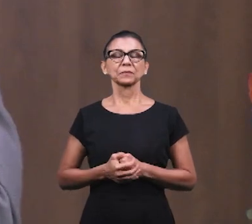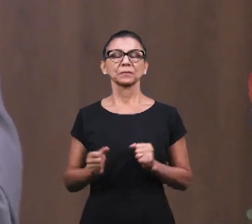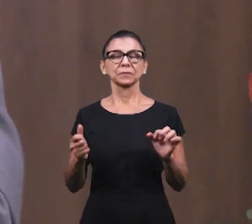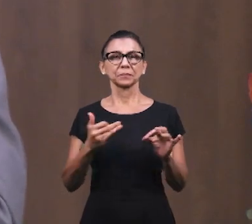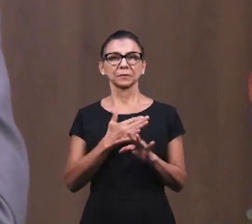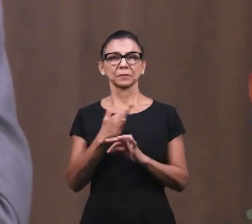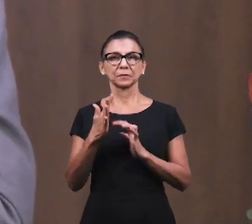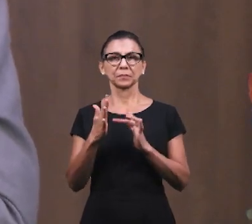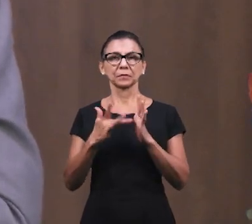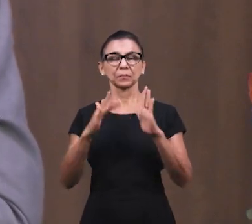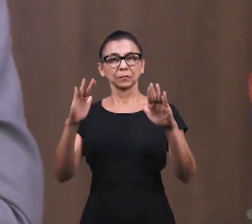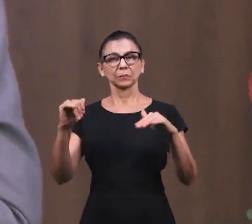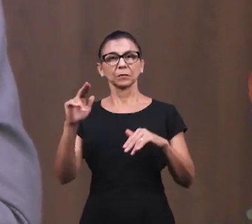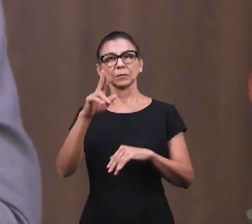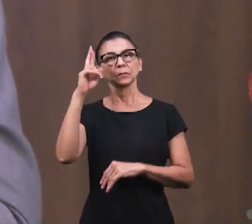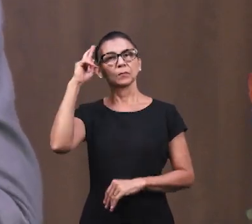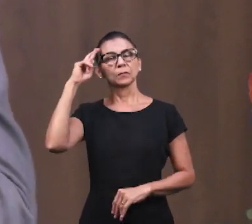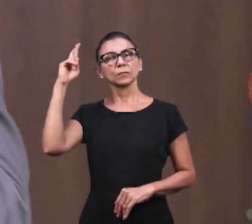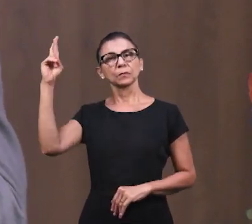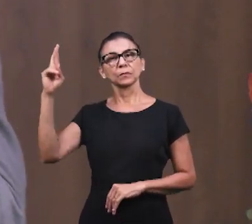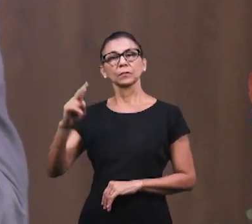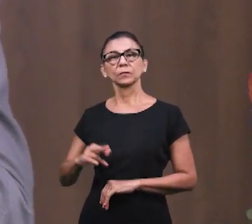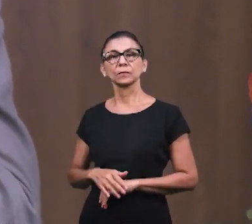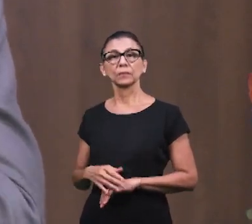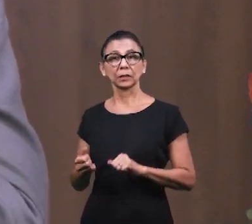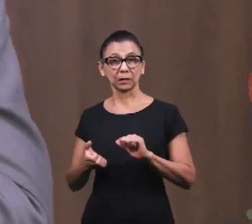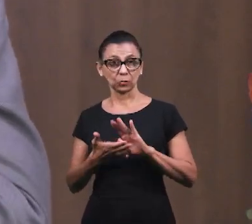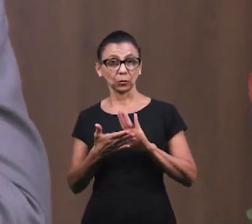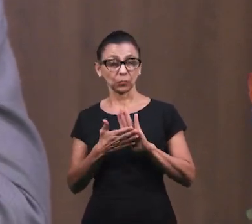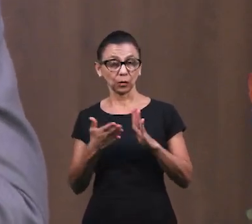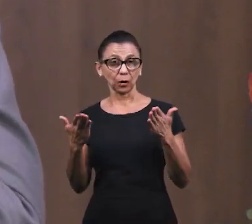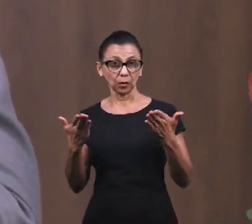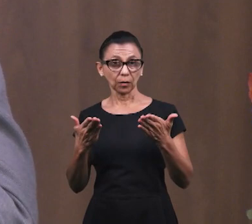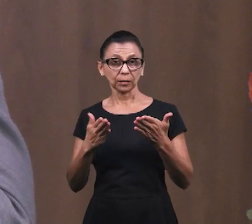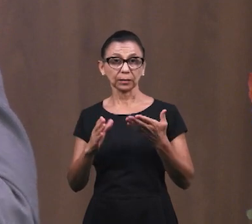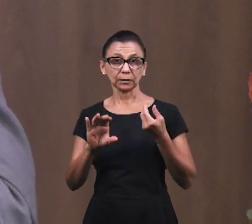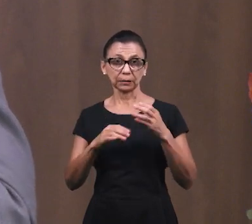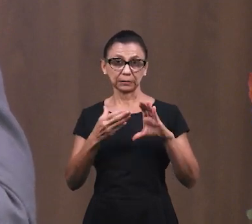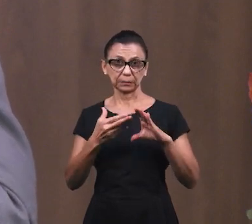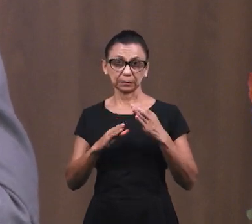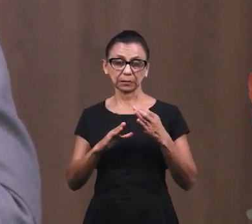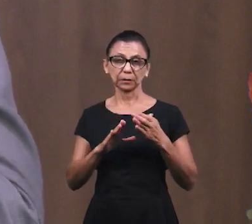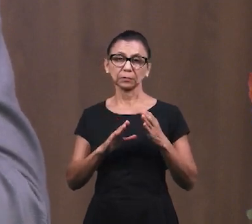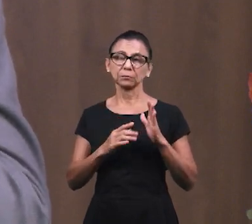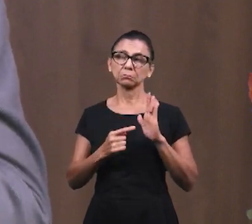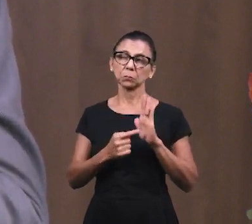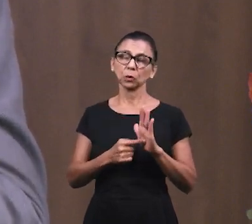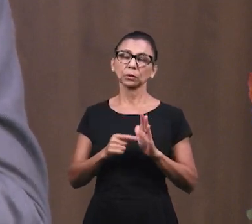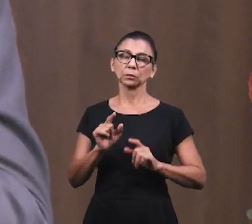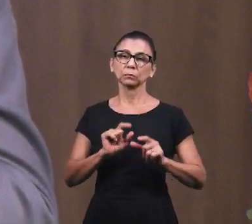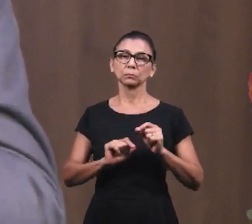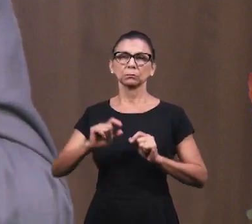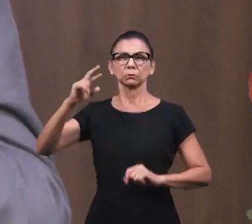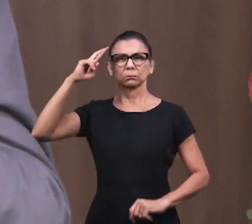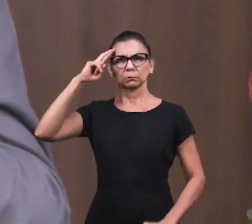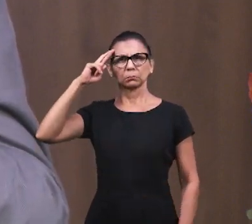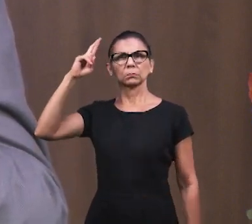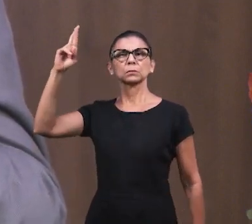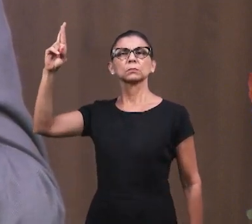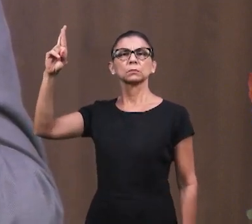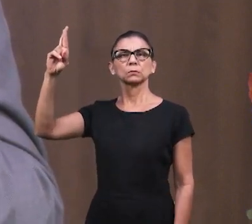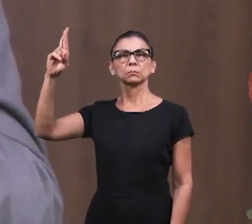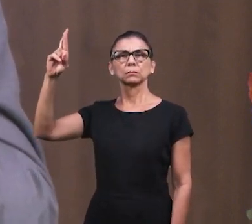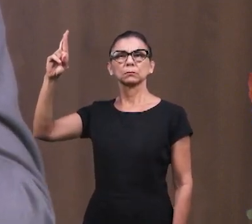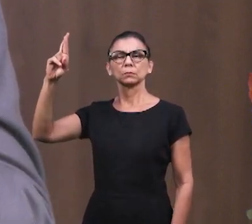Gloire à Jésus, loué soit le nom du Seigneur. Cette louange que nous venons de chanter parle d'un Seigneur qui est pour